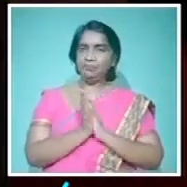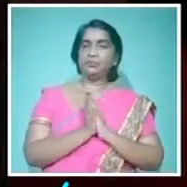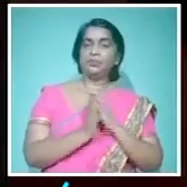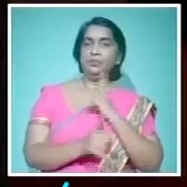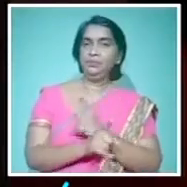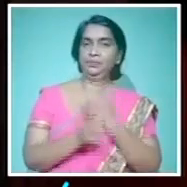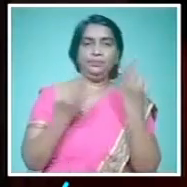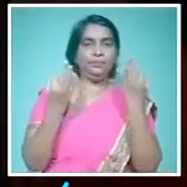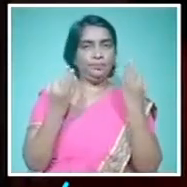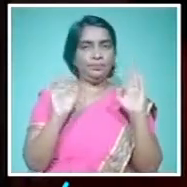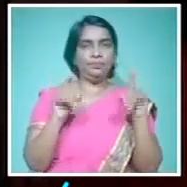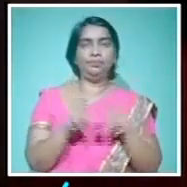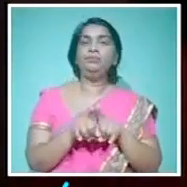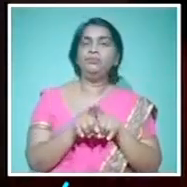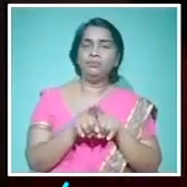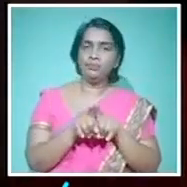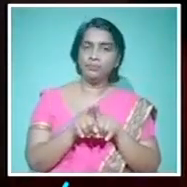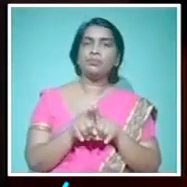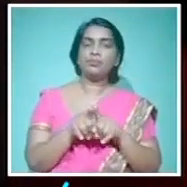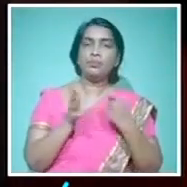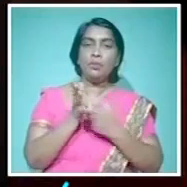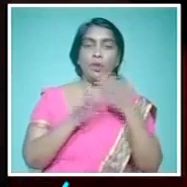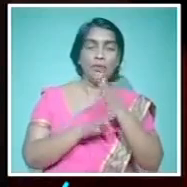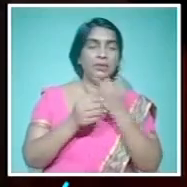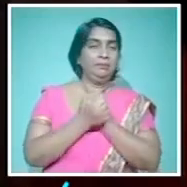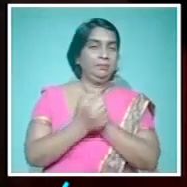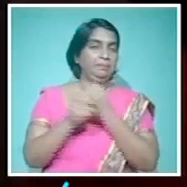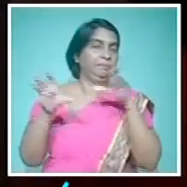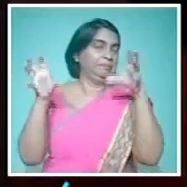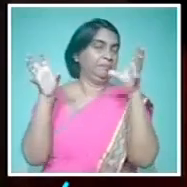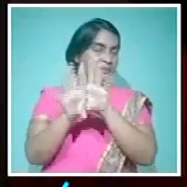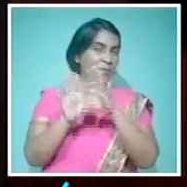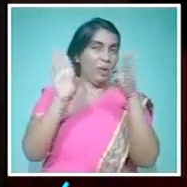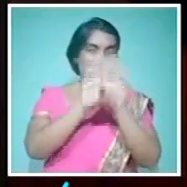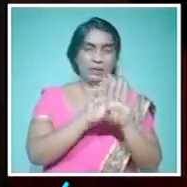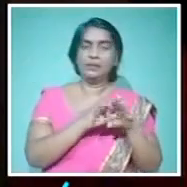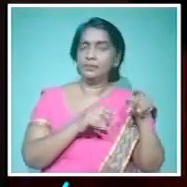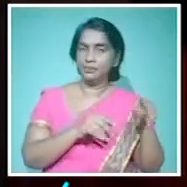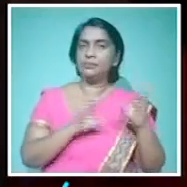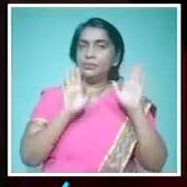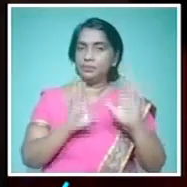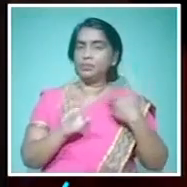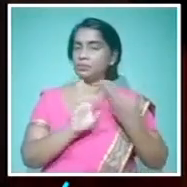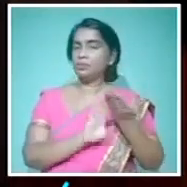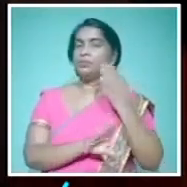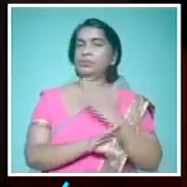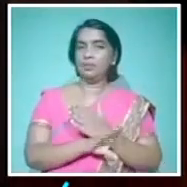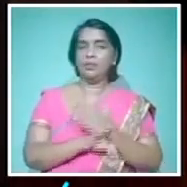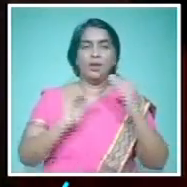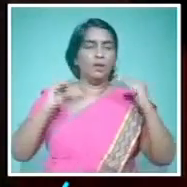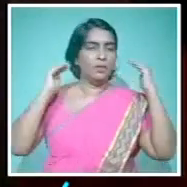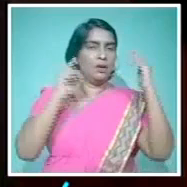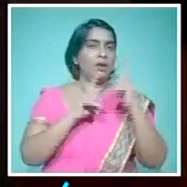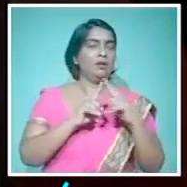शास्त्रीय निदास नतिवेन आकार खामर तुल हिबारेट आरांतिबुण अपीट पेर